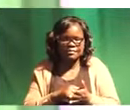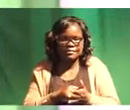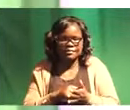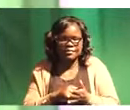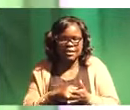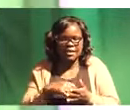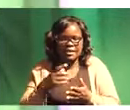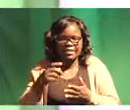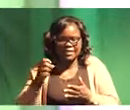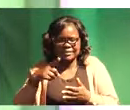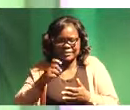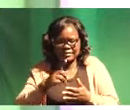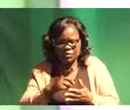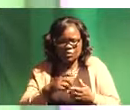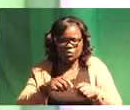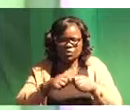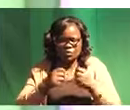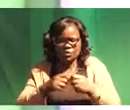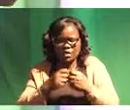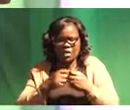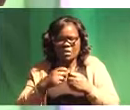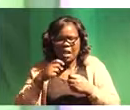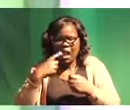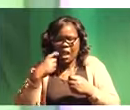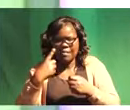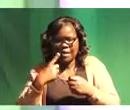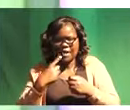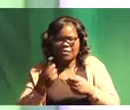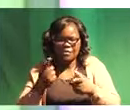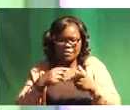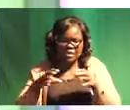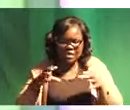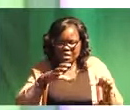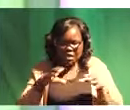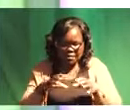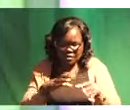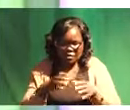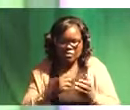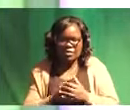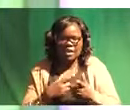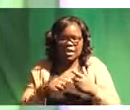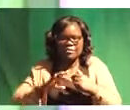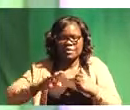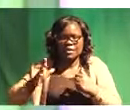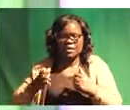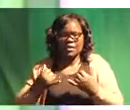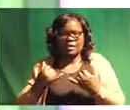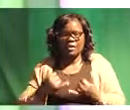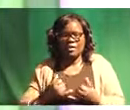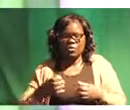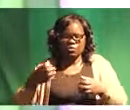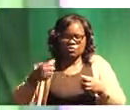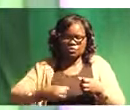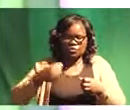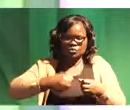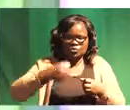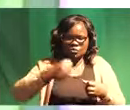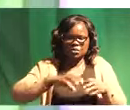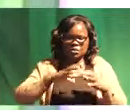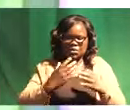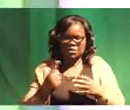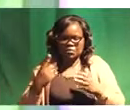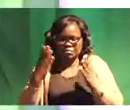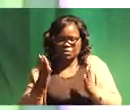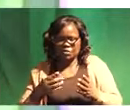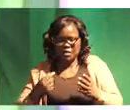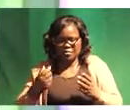ile wadudu wanataka kuharibu miraa yenu, tumelete dawa, imefika kwa county, sasa mtaspray na kila mtu aweke pesa